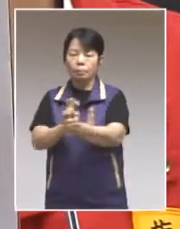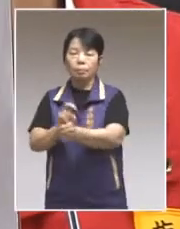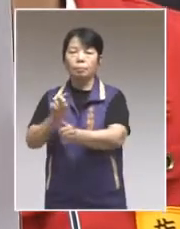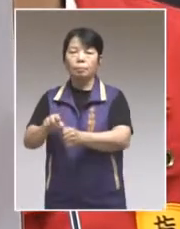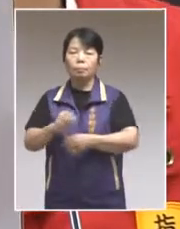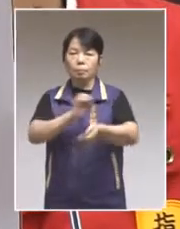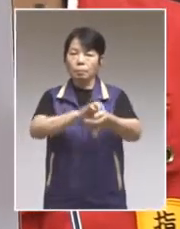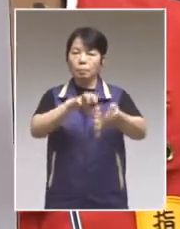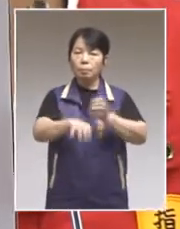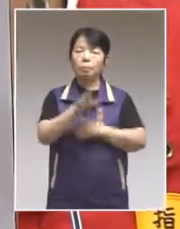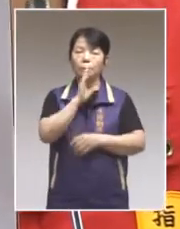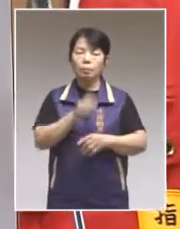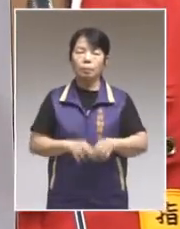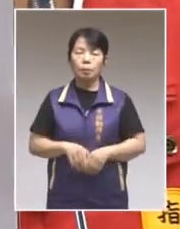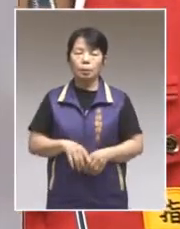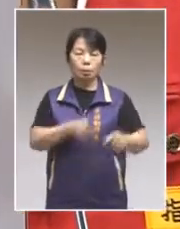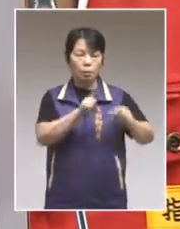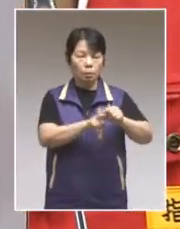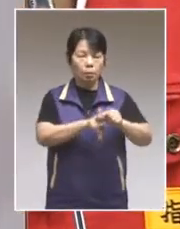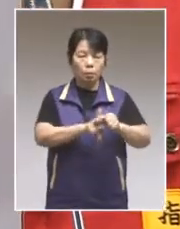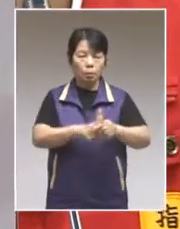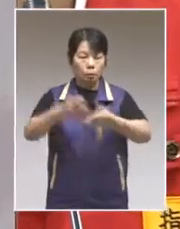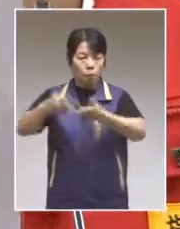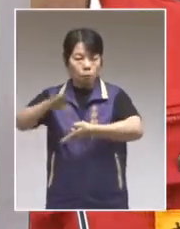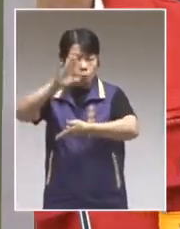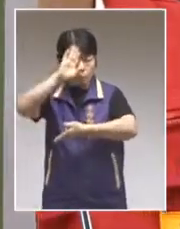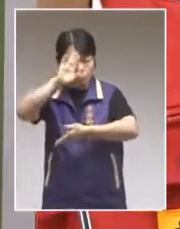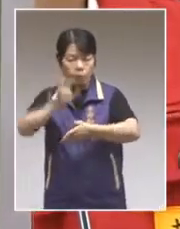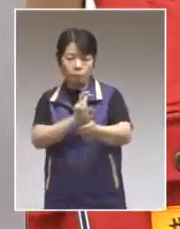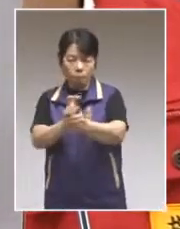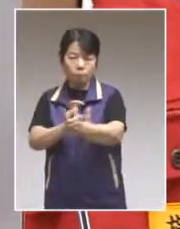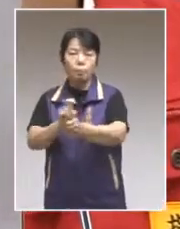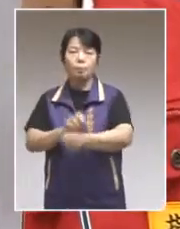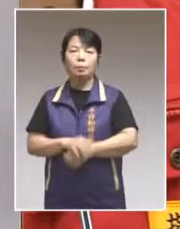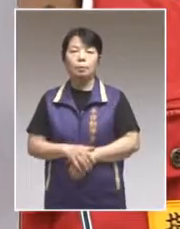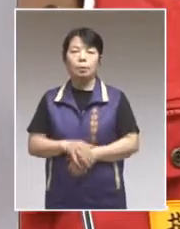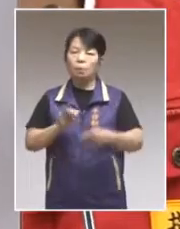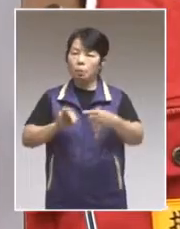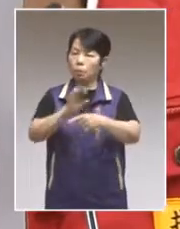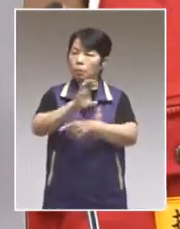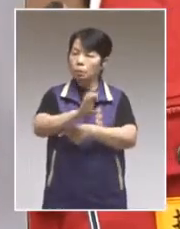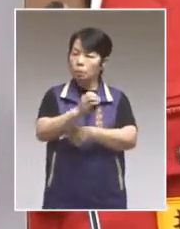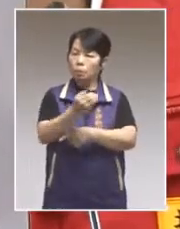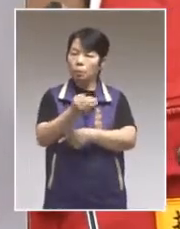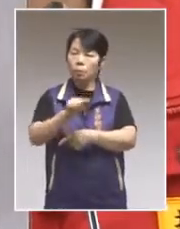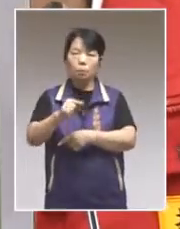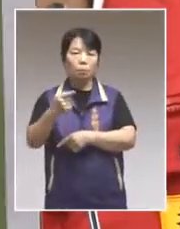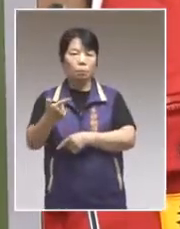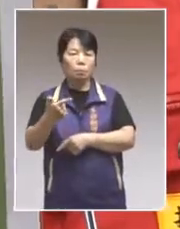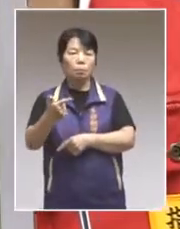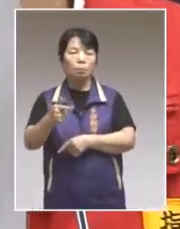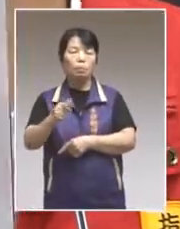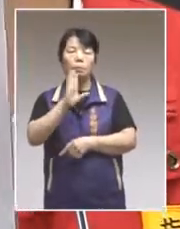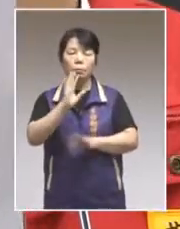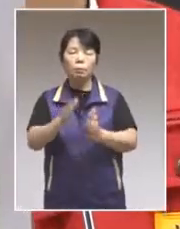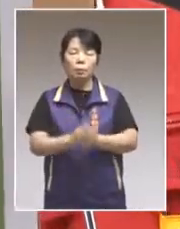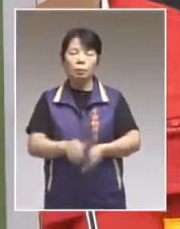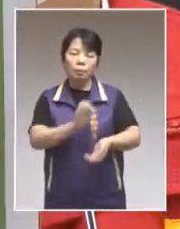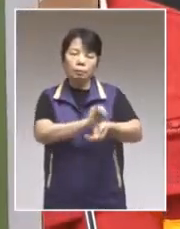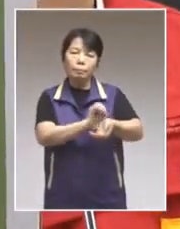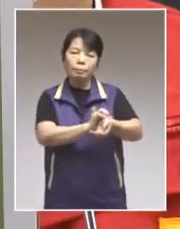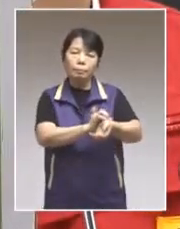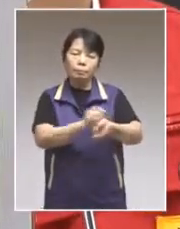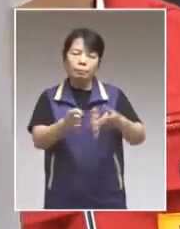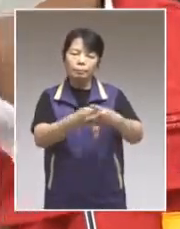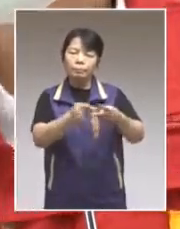医院就是属于中症或重症 的照护。所以 99.6% 的人其实都在基层的照护就可以解